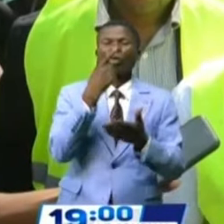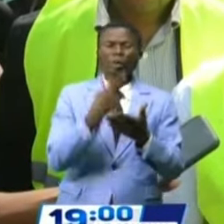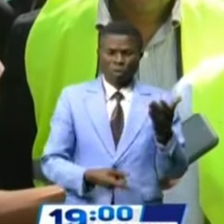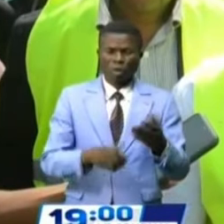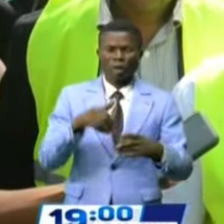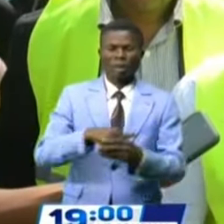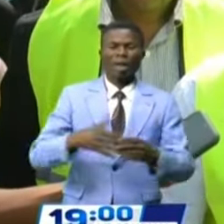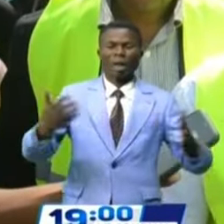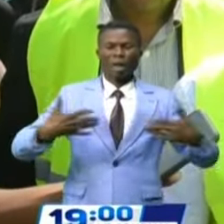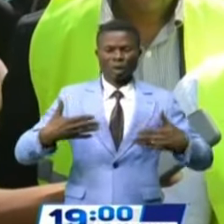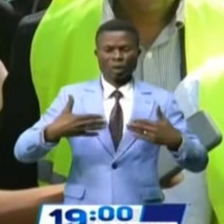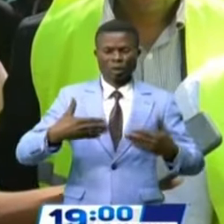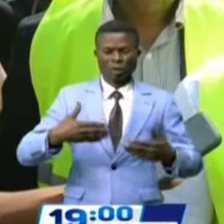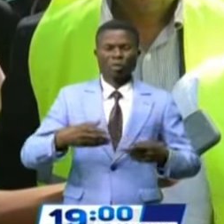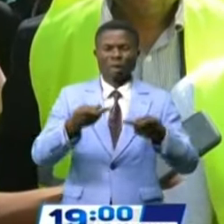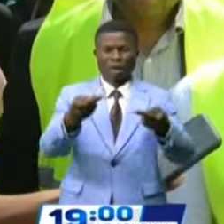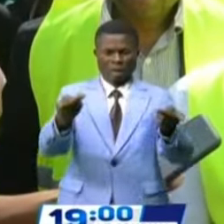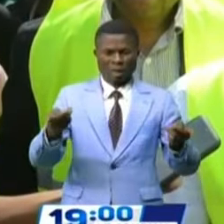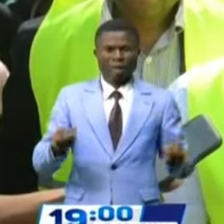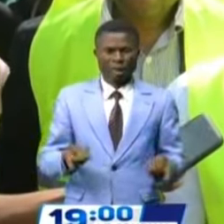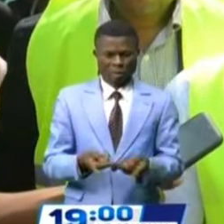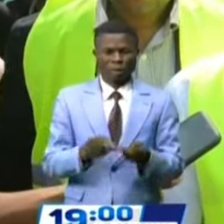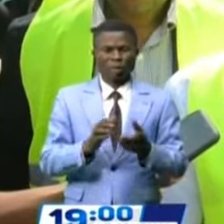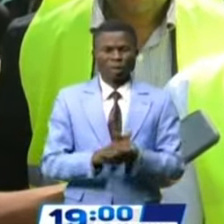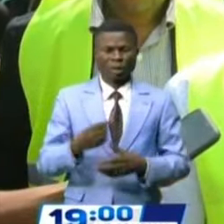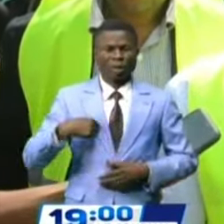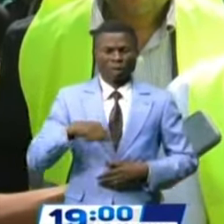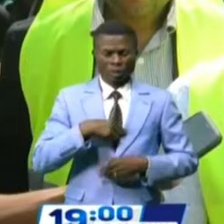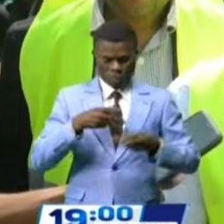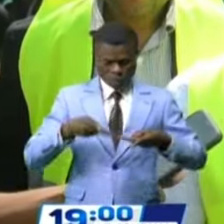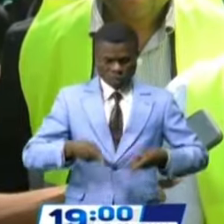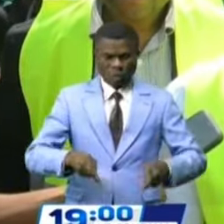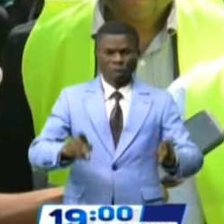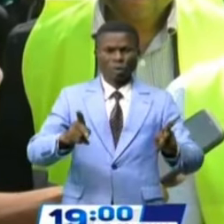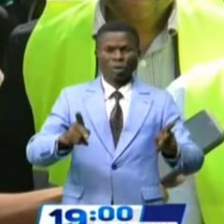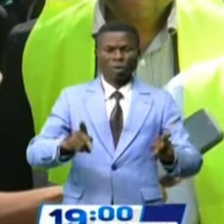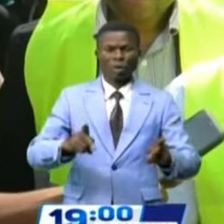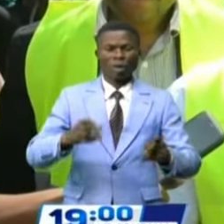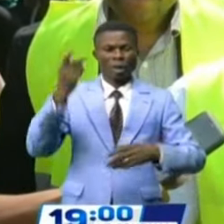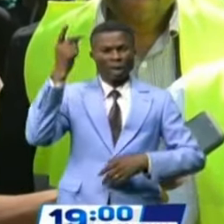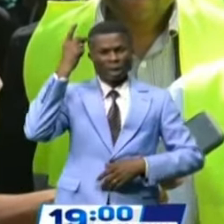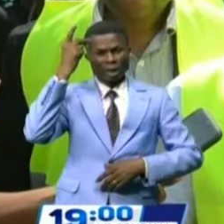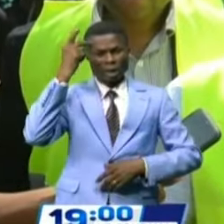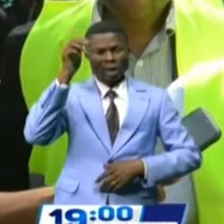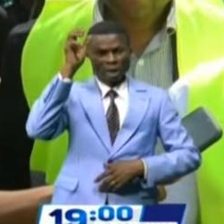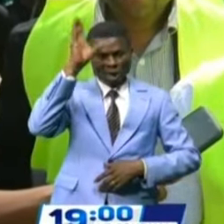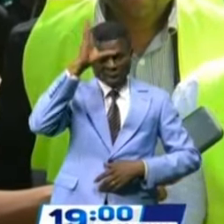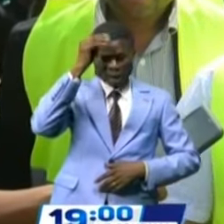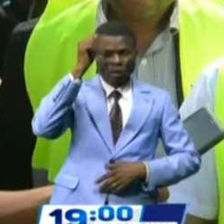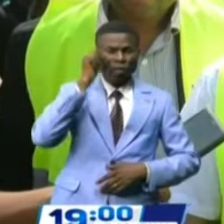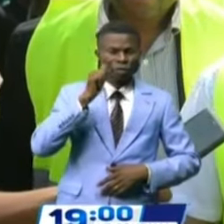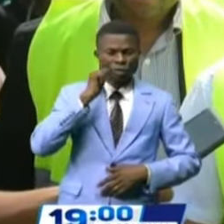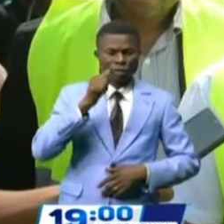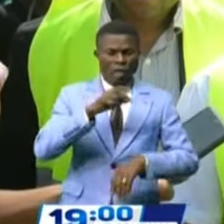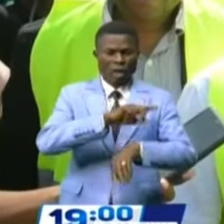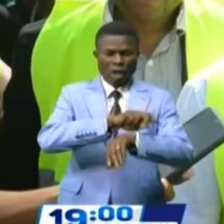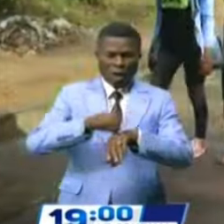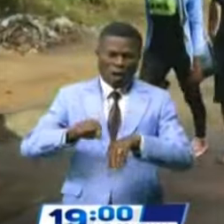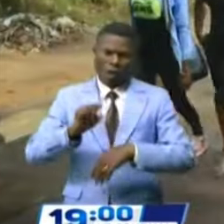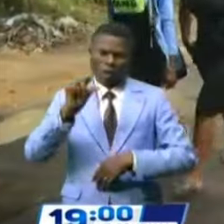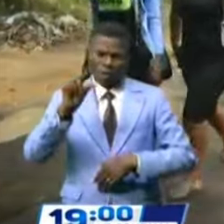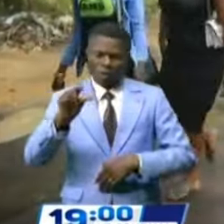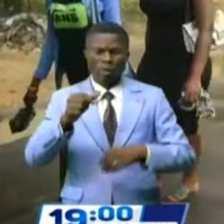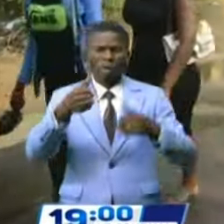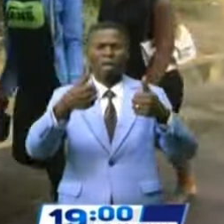au réchauffement de la planète. Nous allons donc permettre aux Unikinois, ne fût-ce que pendant ces quelques heures,